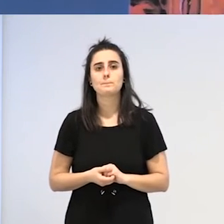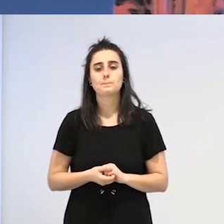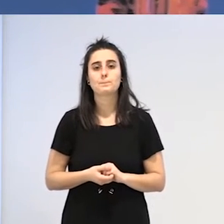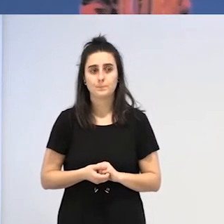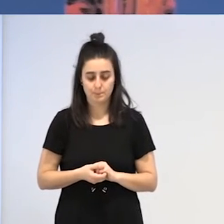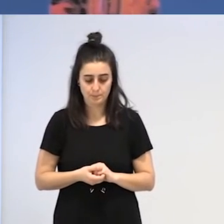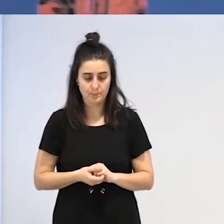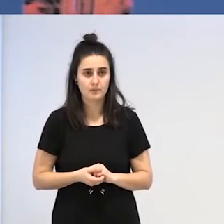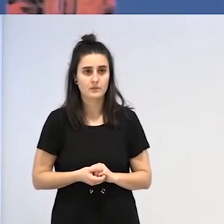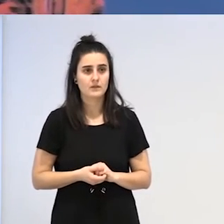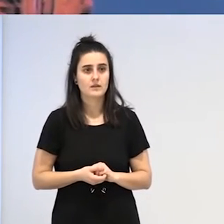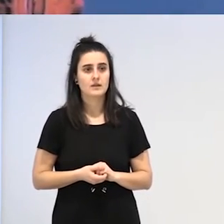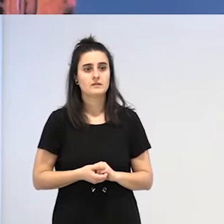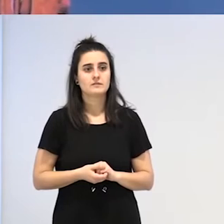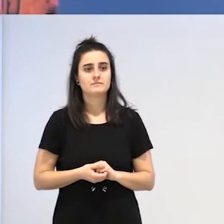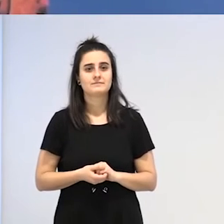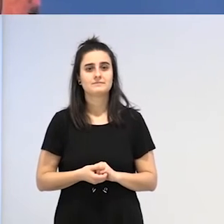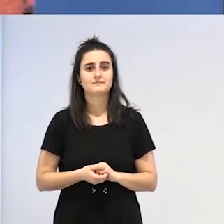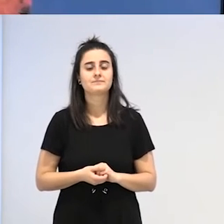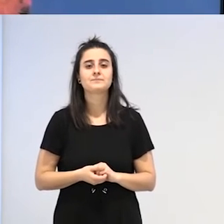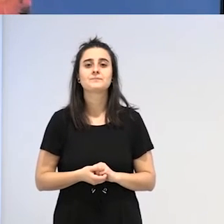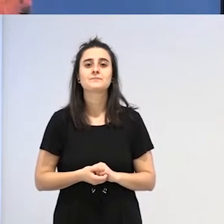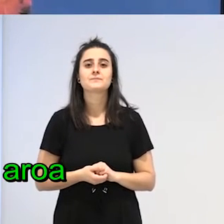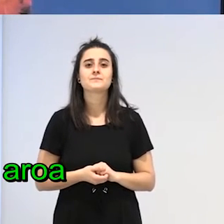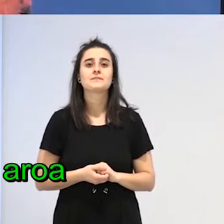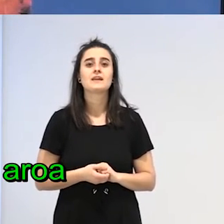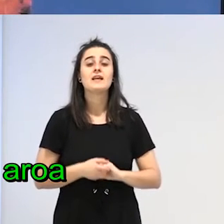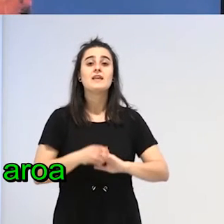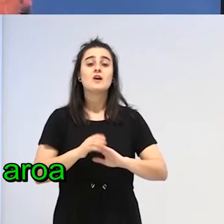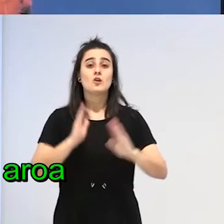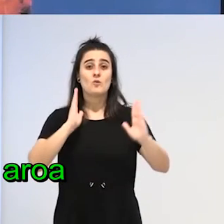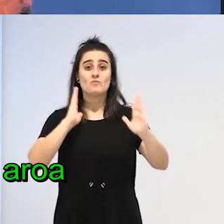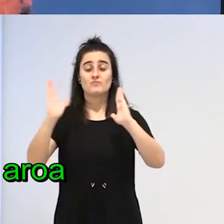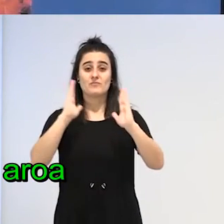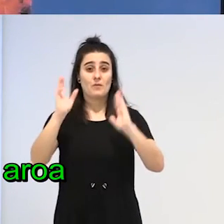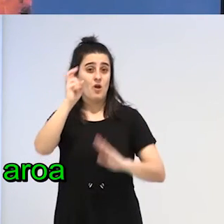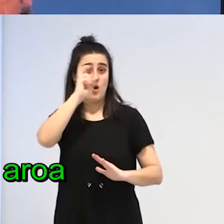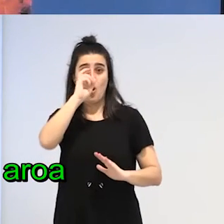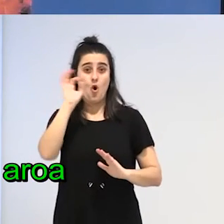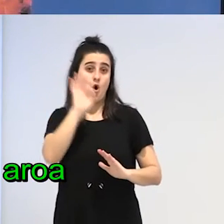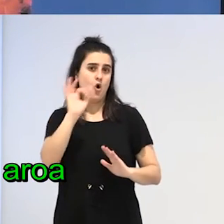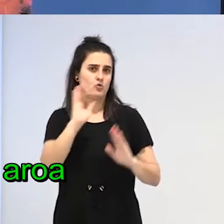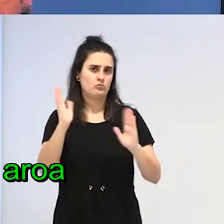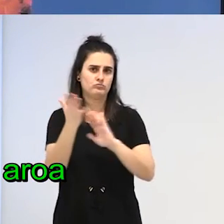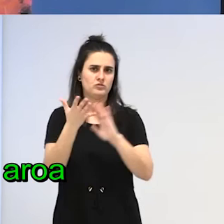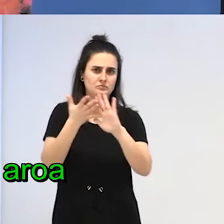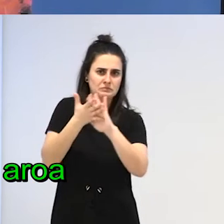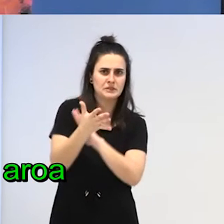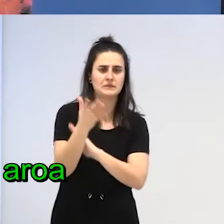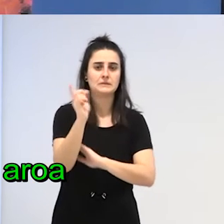bueno, urrezko aroari buruz ez dut asko esango, baina zientzia fikzioaren urrezko